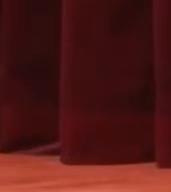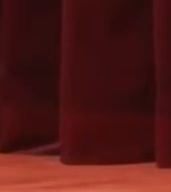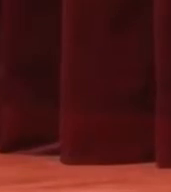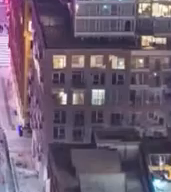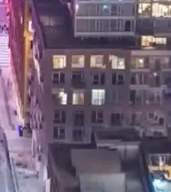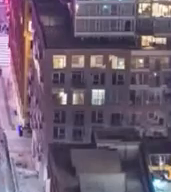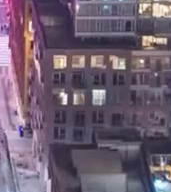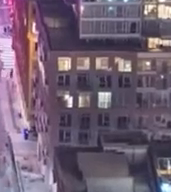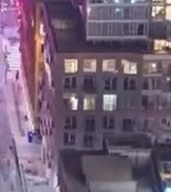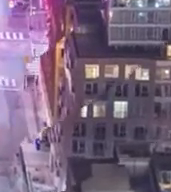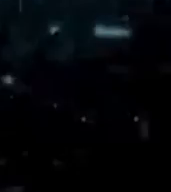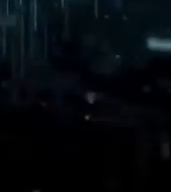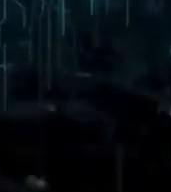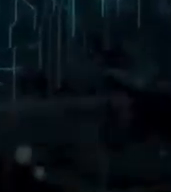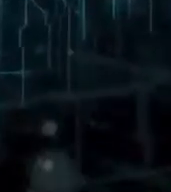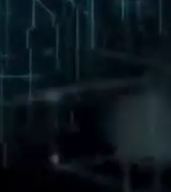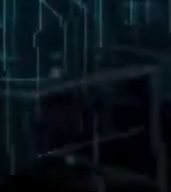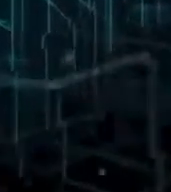아